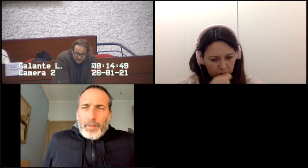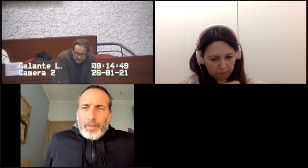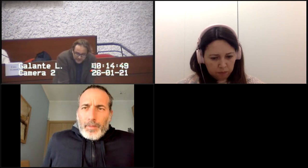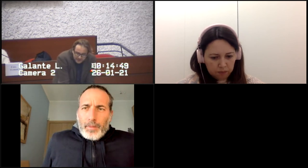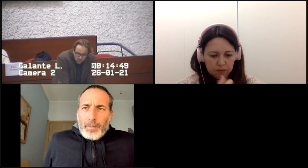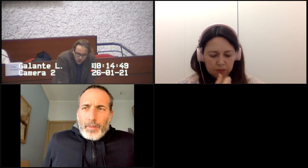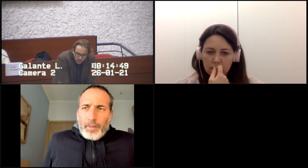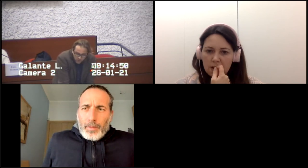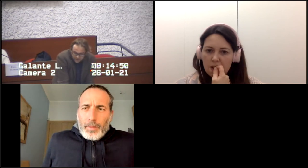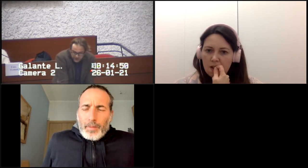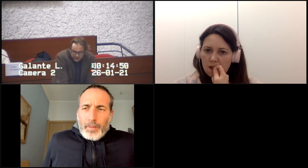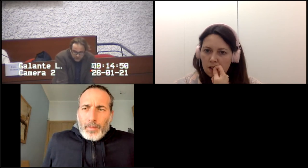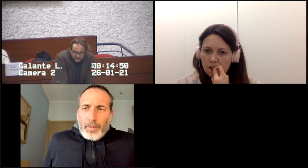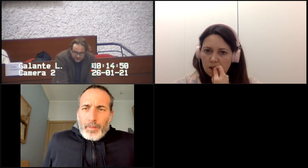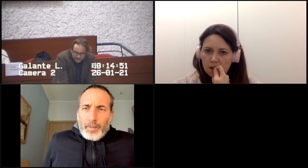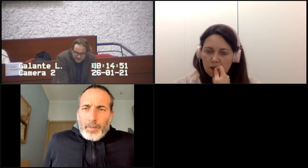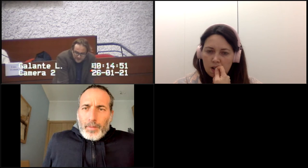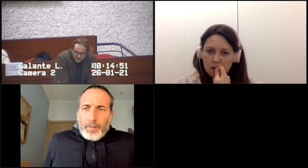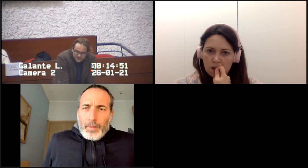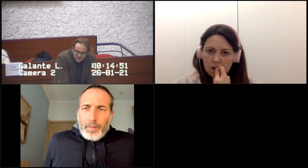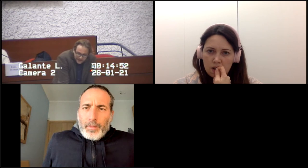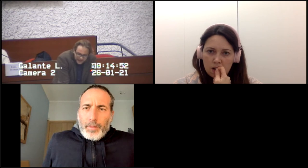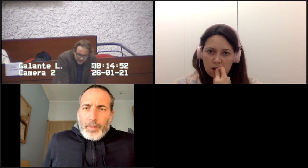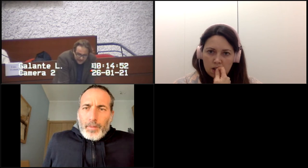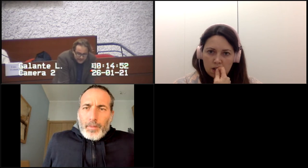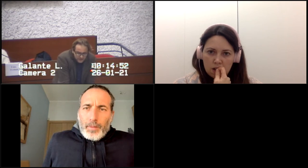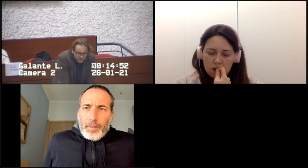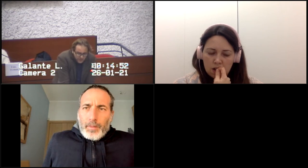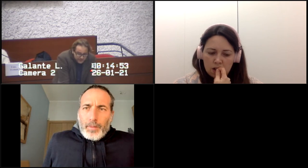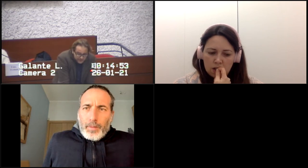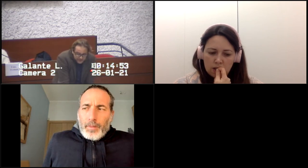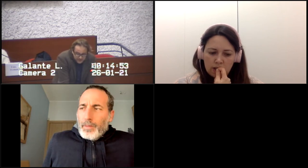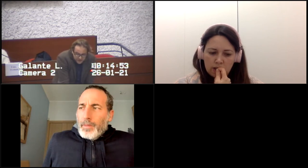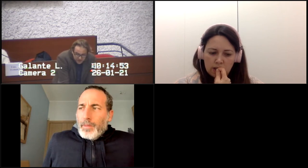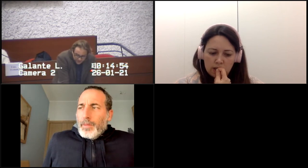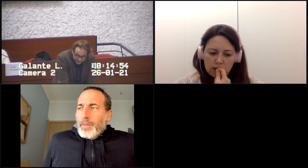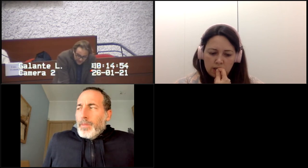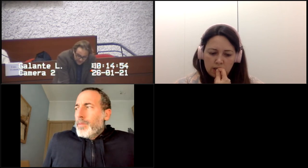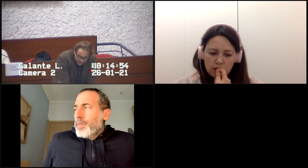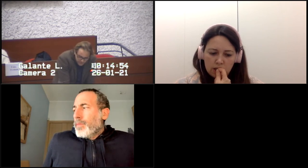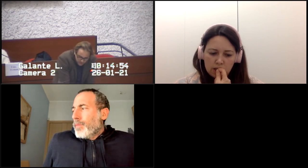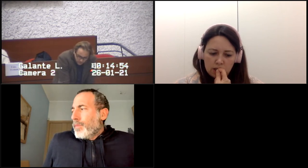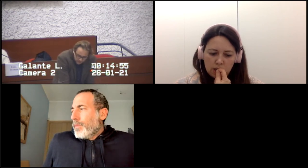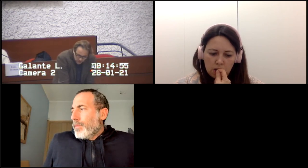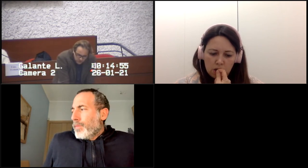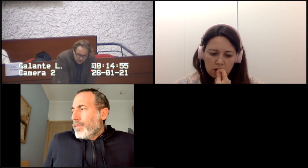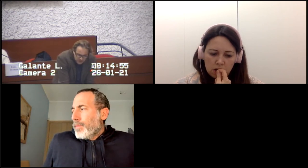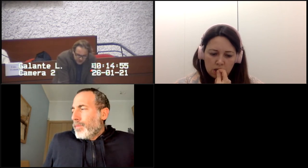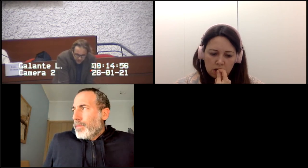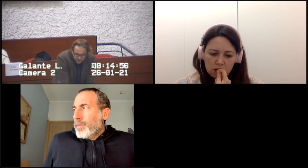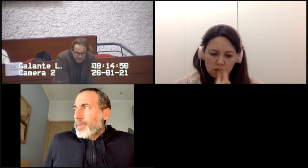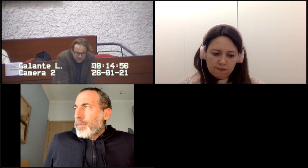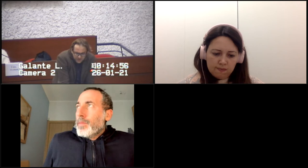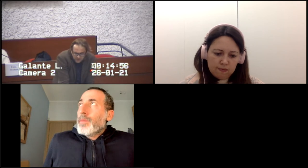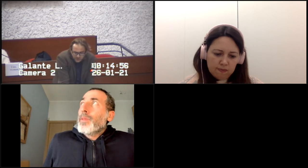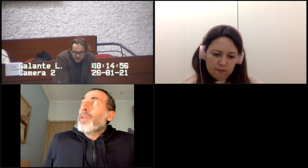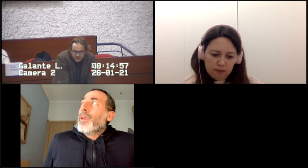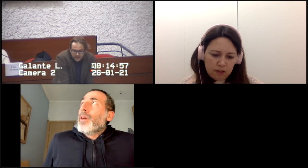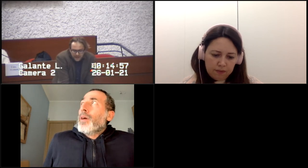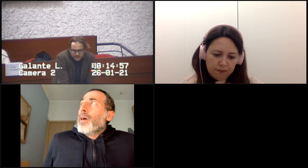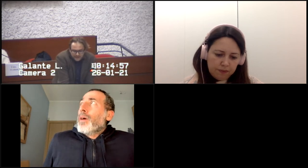Universale dei Diritti dell'Uomo, adottata dall'Assemblea Generale delle Nazioni Unite il 10 dicembre del 1948, dice: ogni